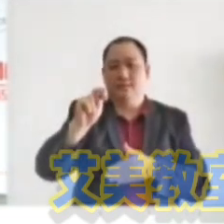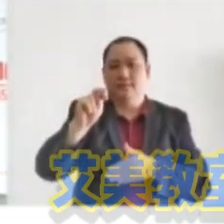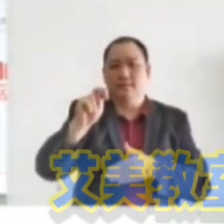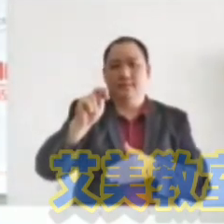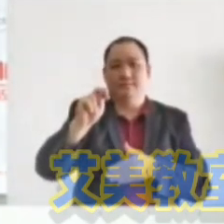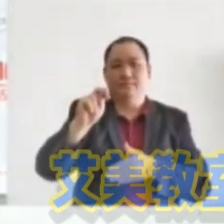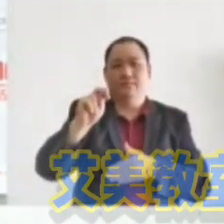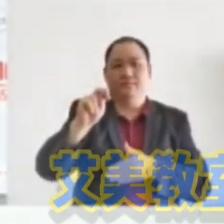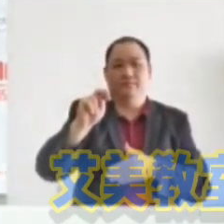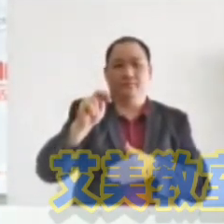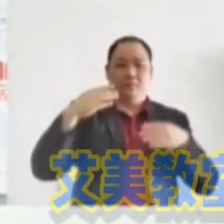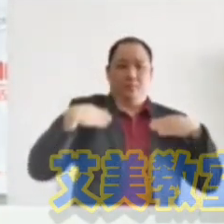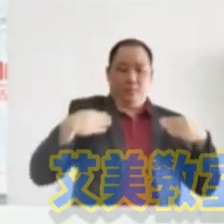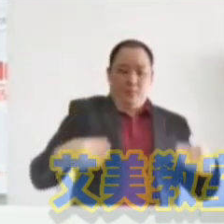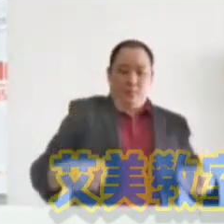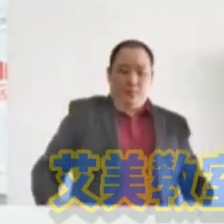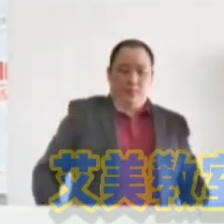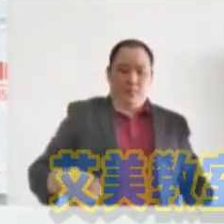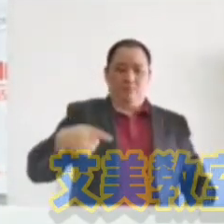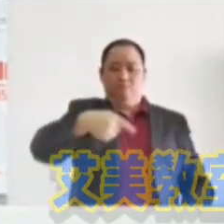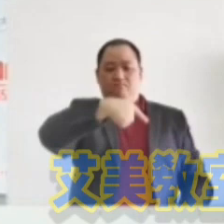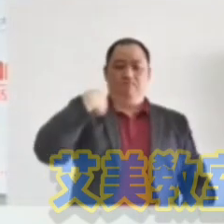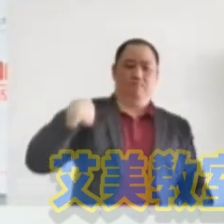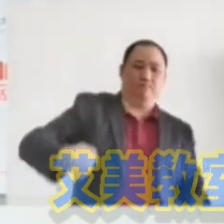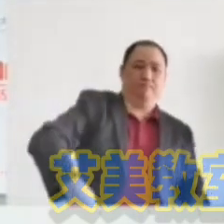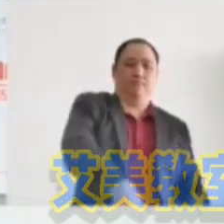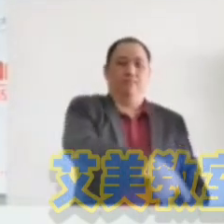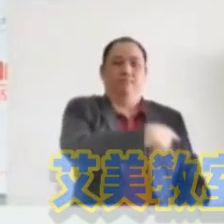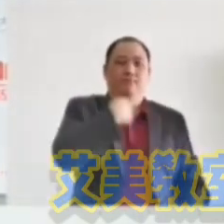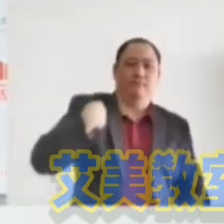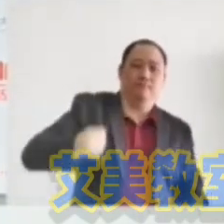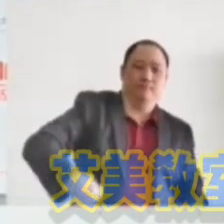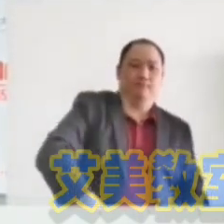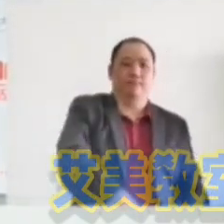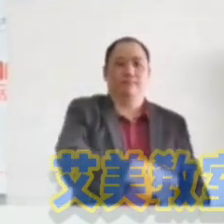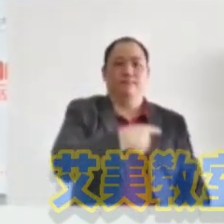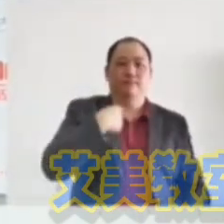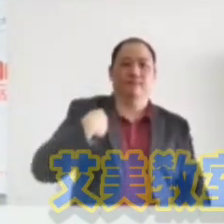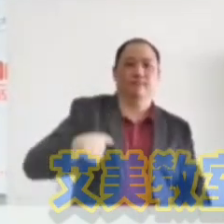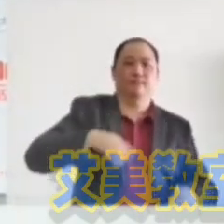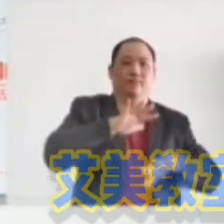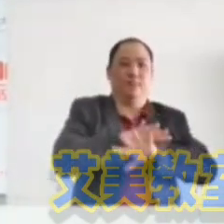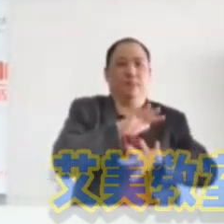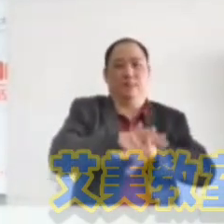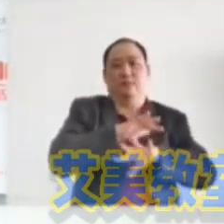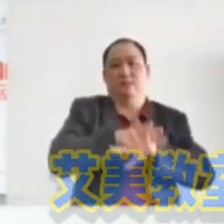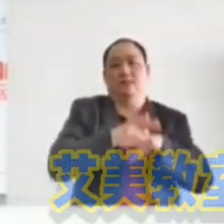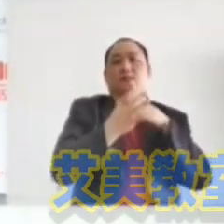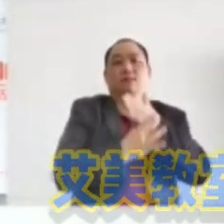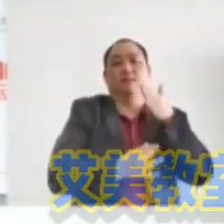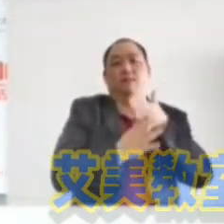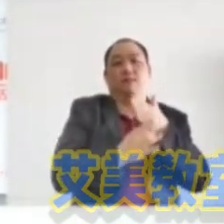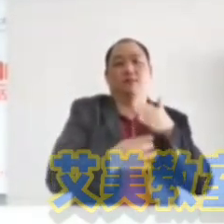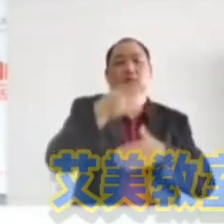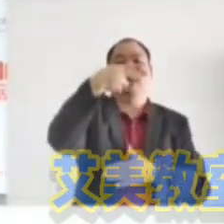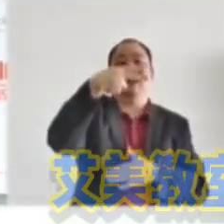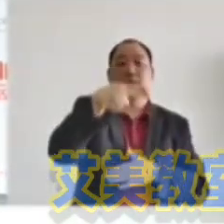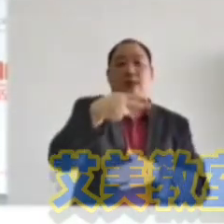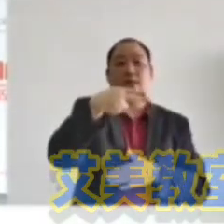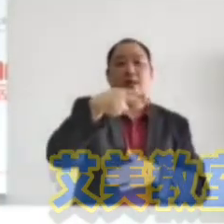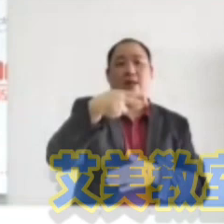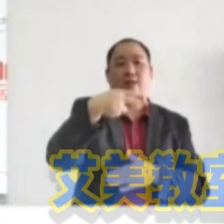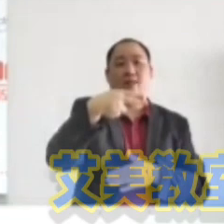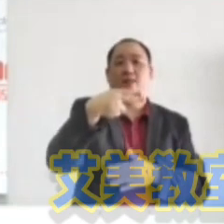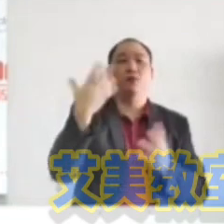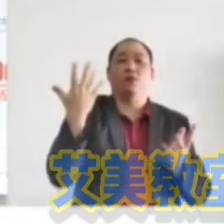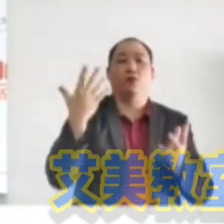把氧气哦输送到我们的身体的每一个部位，让我们的身体每一颗细胞哦都充满了满满的氧